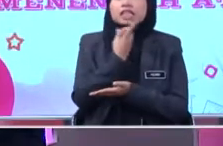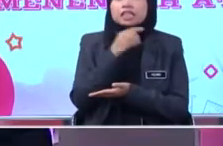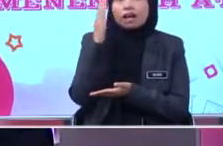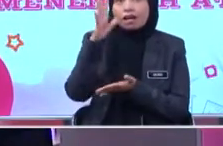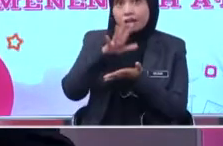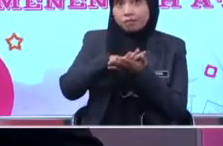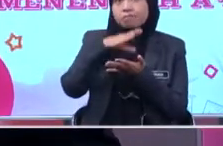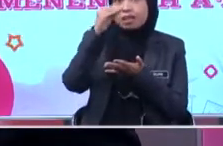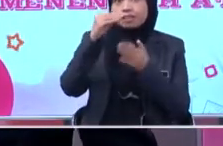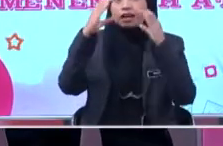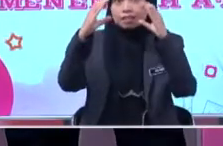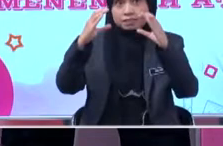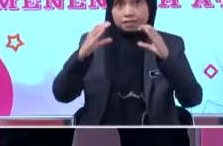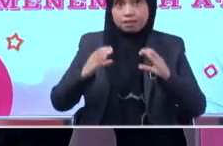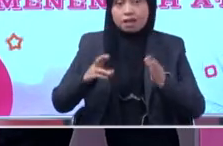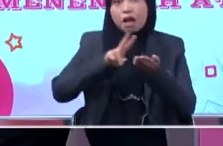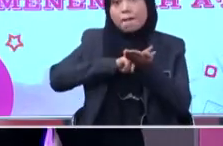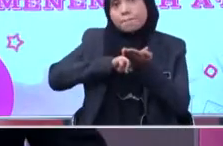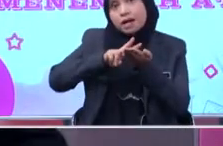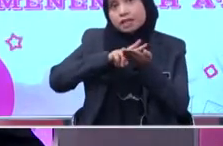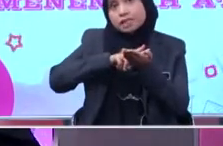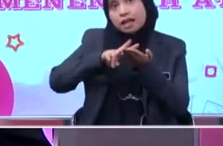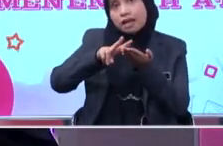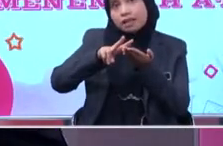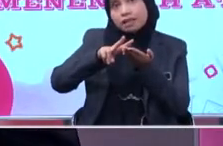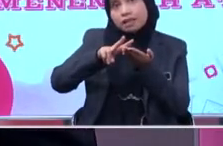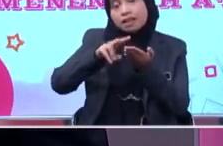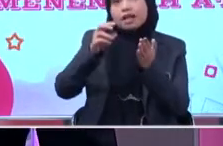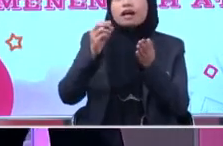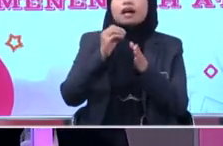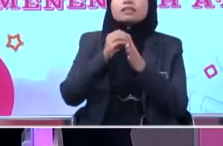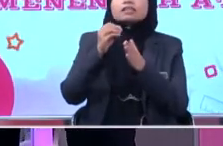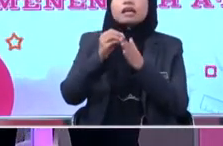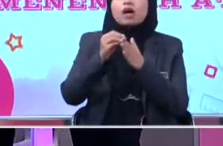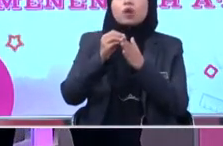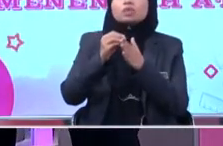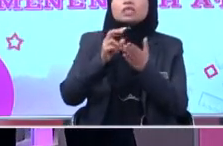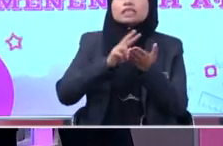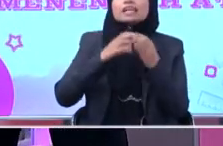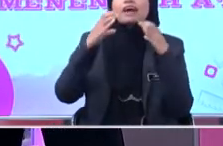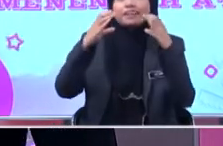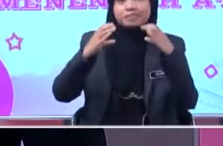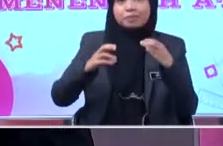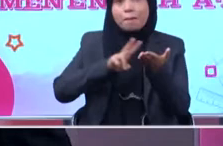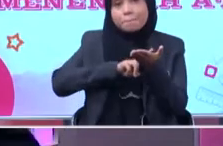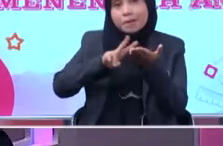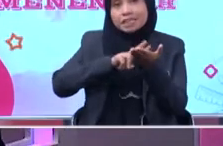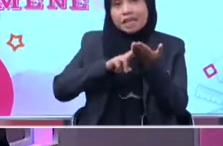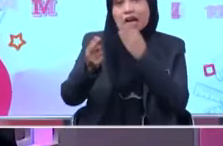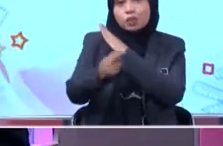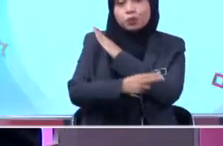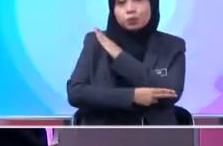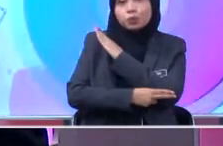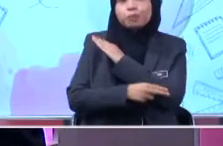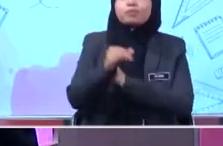belajar cara bacaan ataupun teknik bacaan hukum ikhfa Haqiqi Amazon acare dan